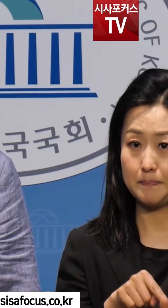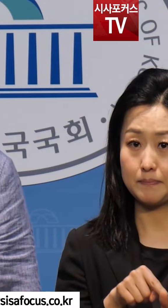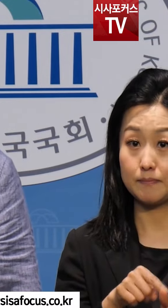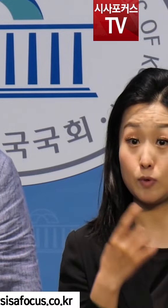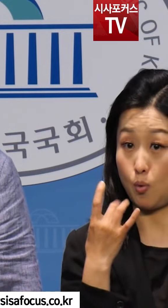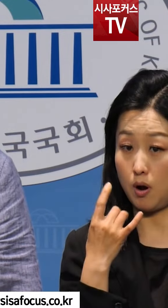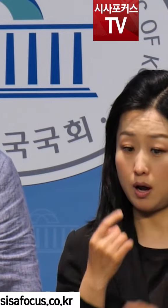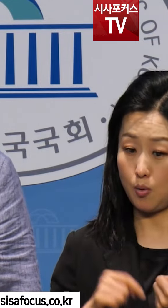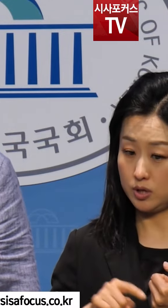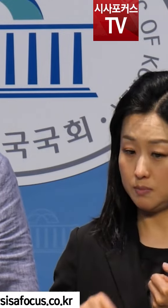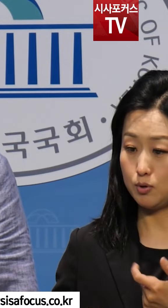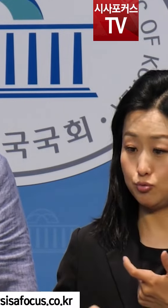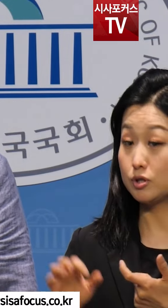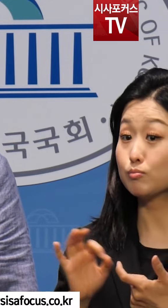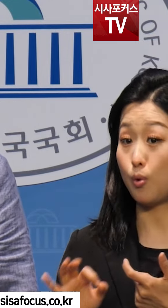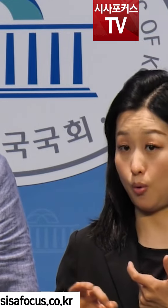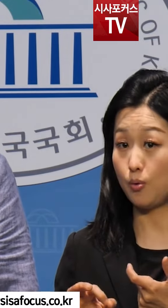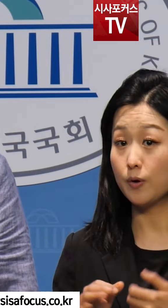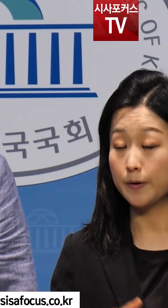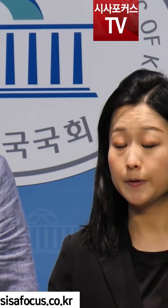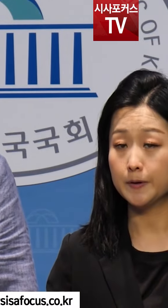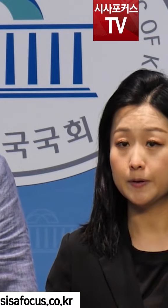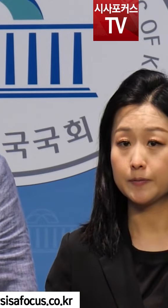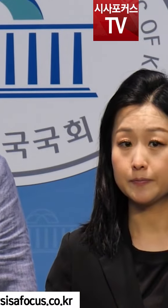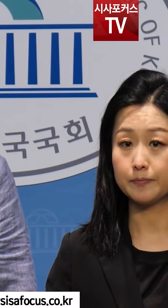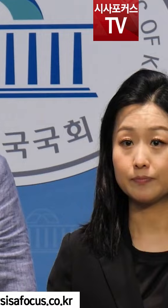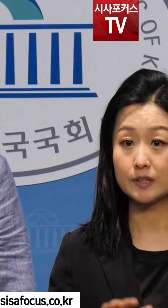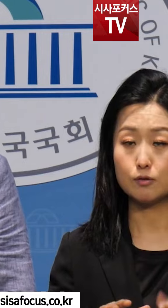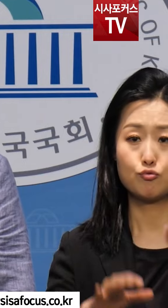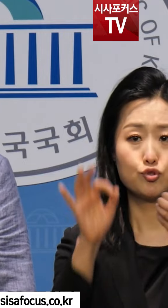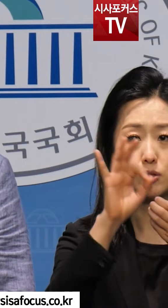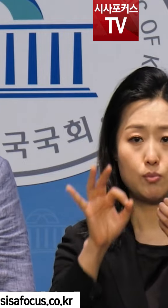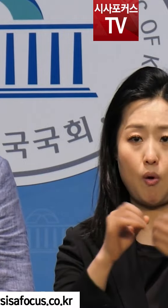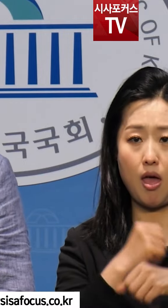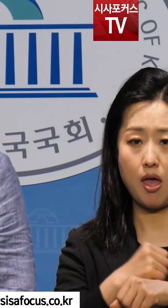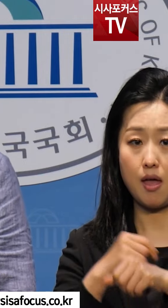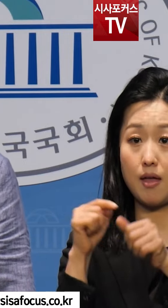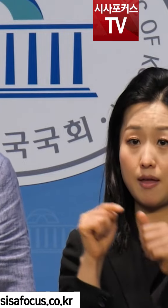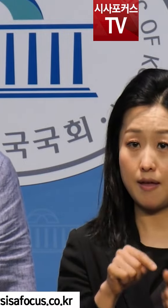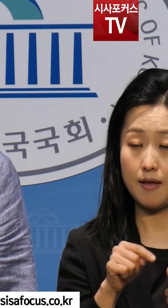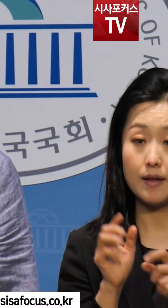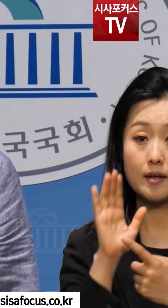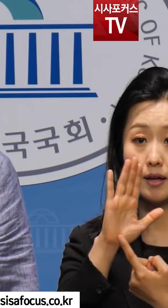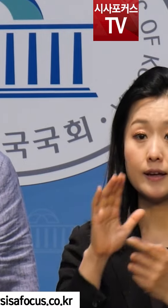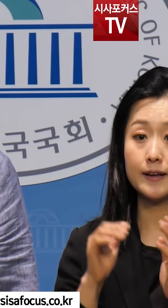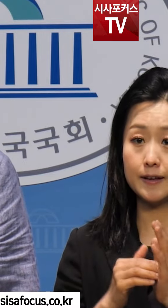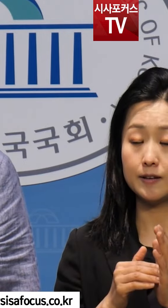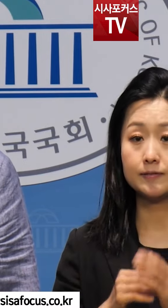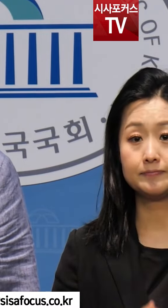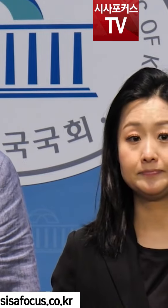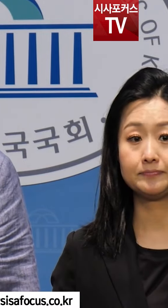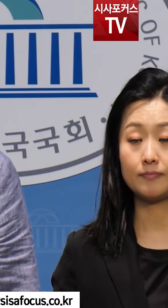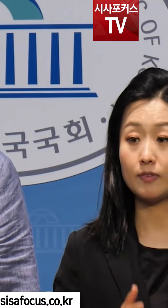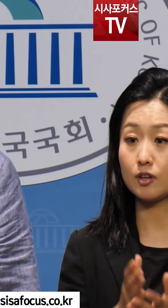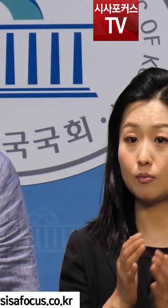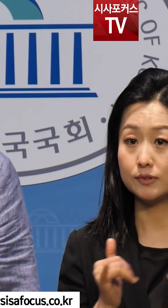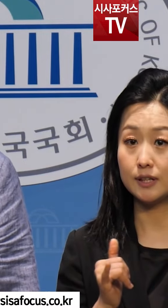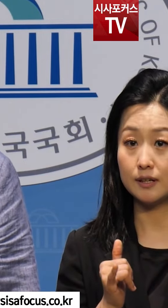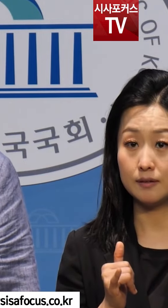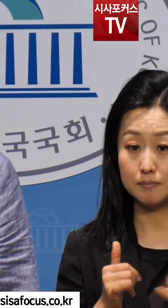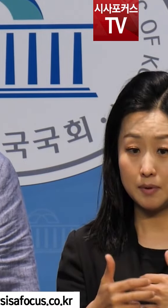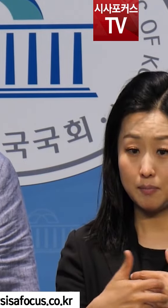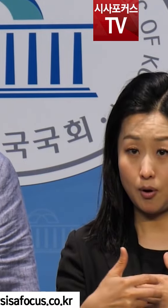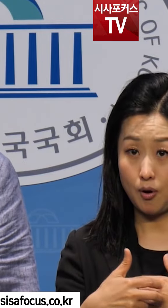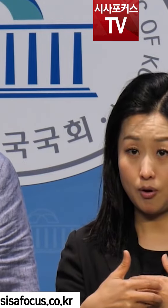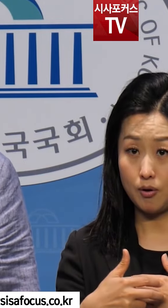기존에는 50에서 60%에 불과했습니다. 부담하게 하겠다는 대책을 발표했습니다. 전문가인 의사가